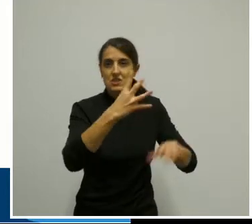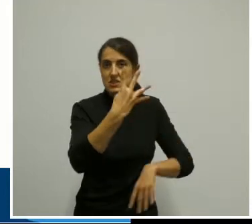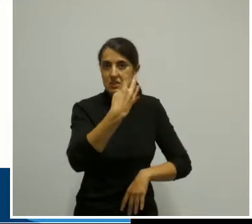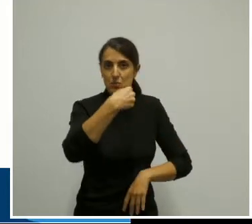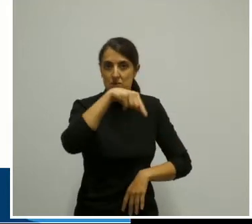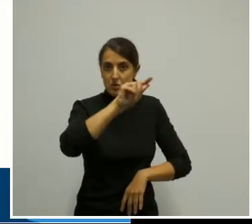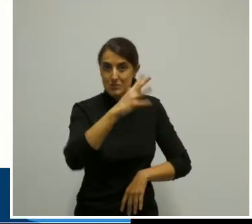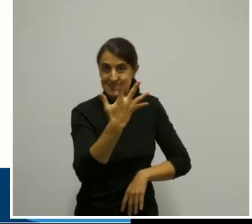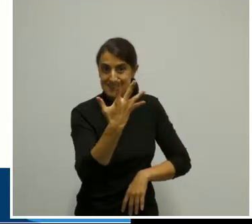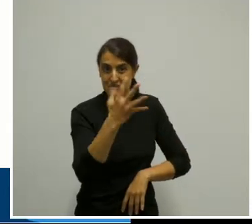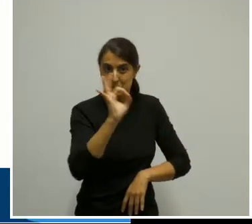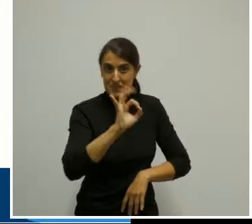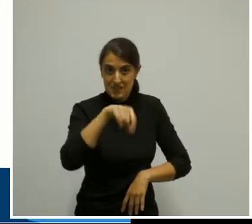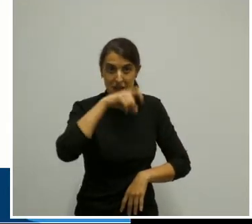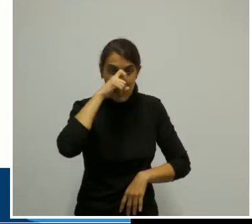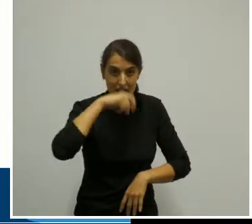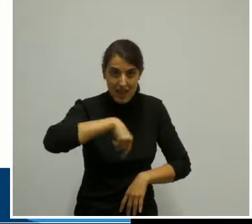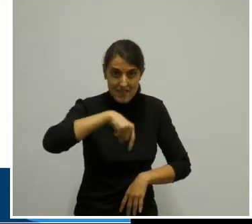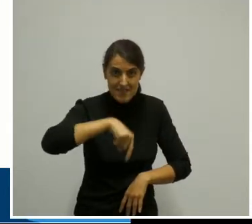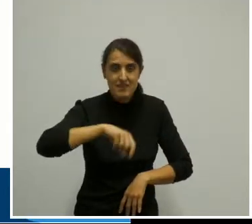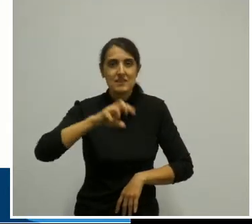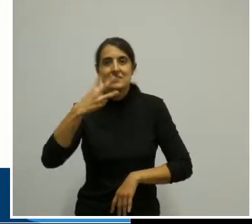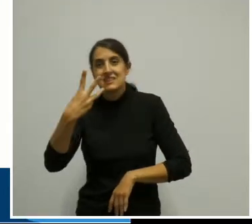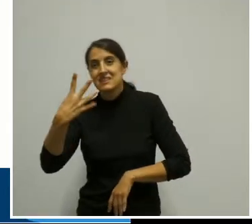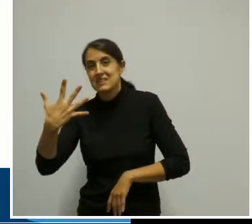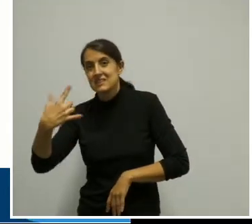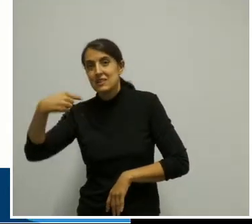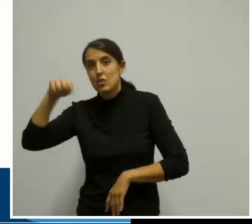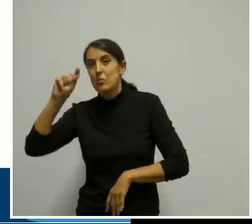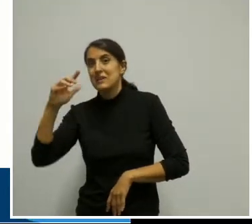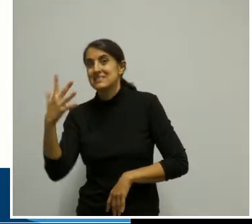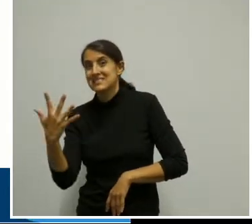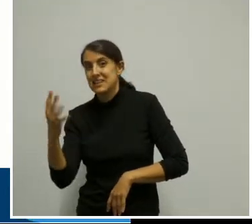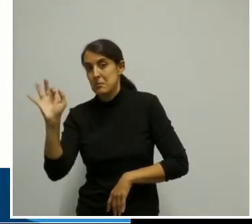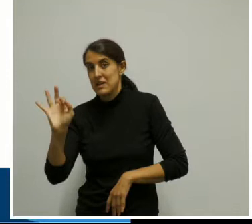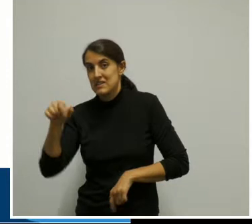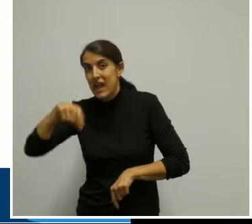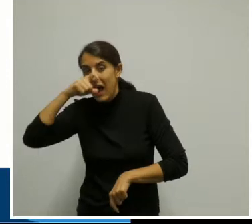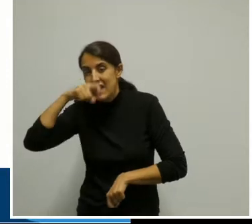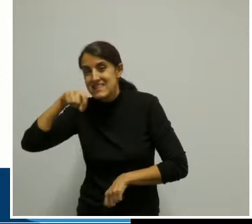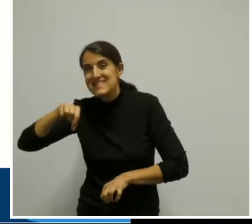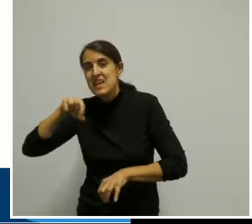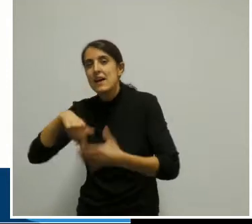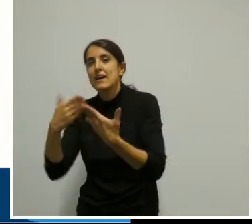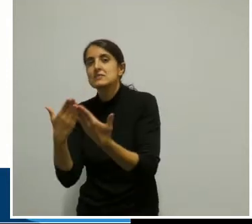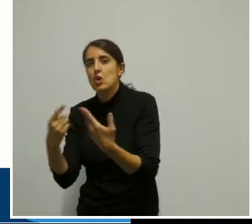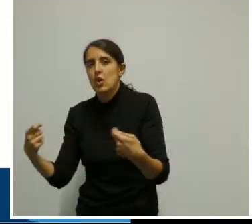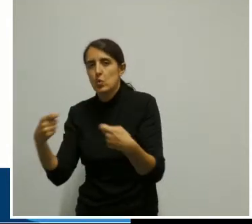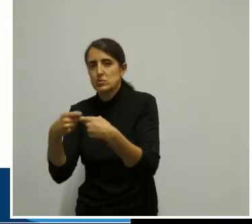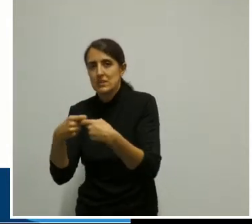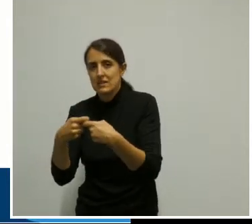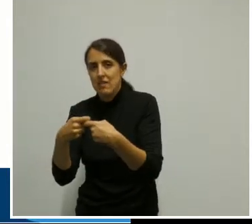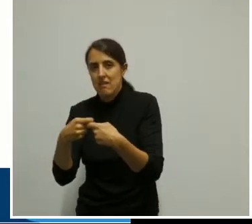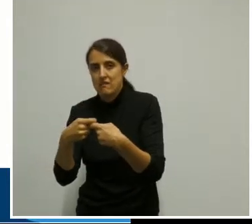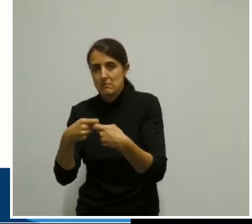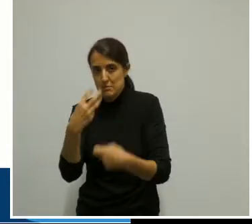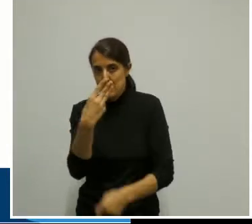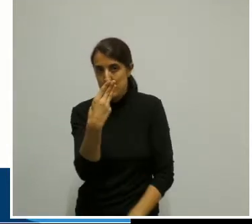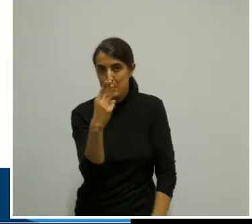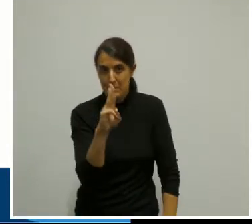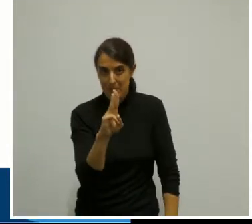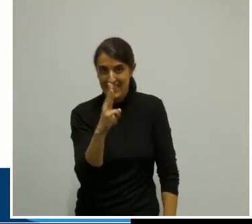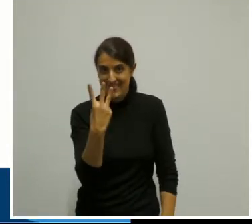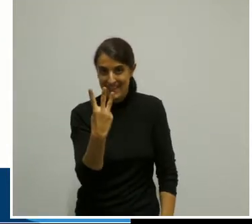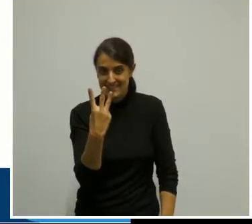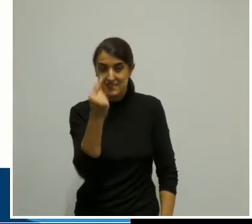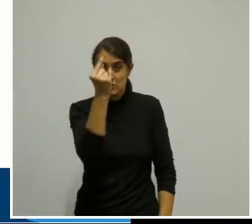64,5% aquest curs, perdó, i un 35,5% a la concertada aquest curs. Això a P3. I